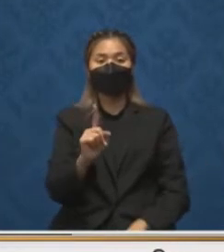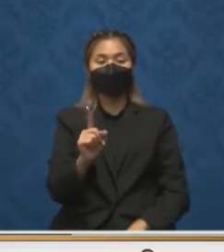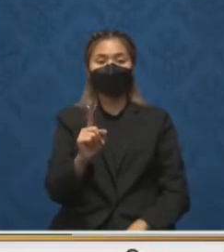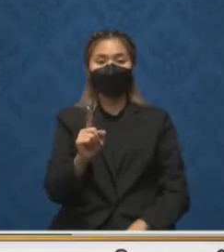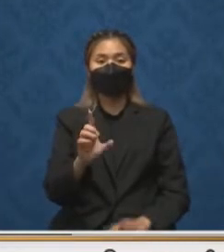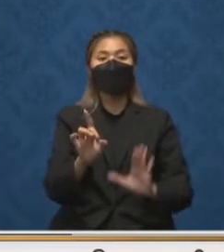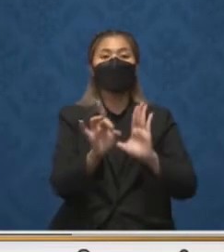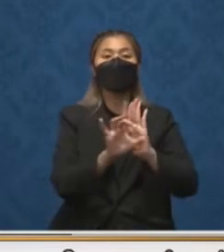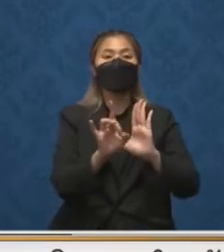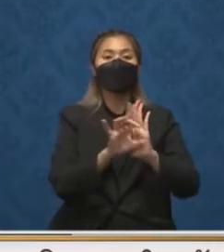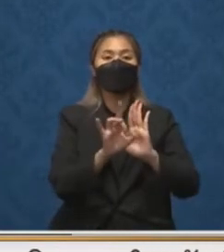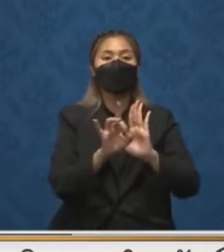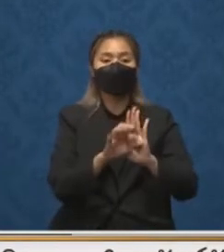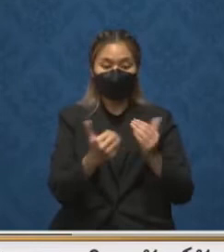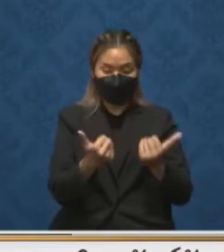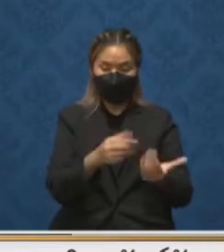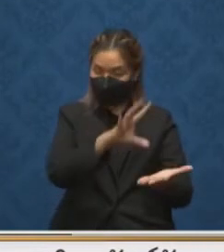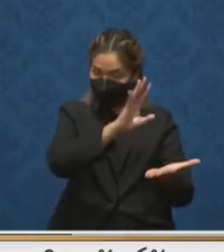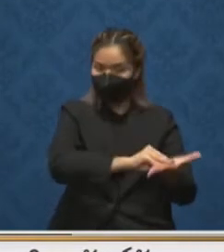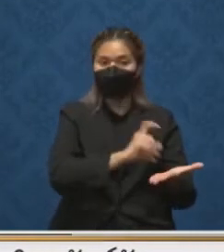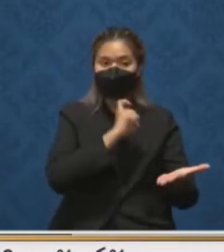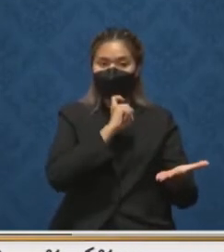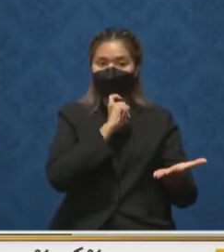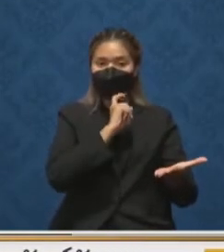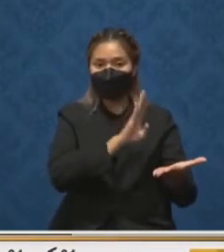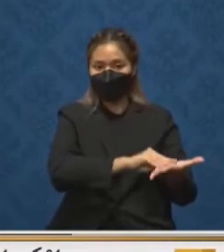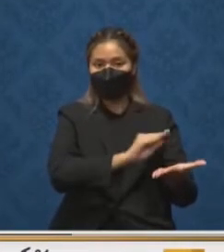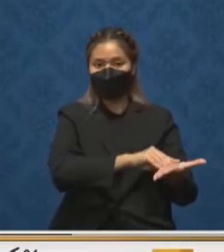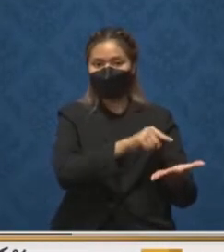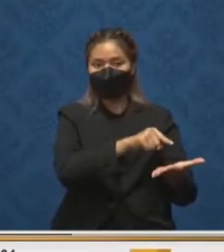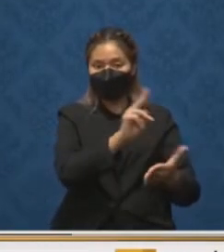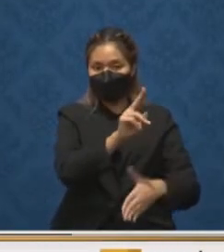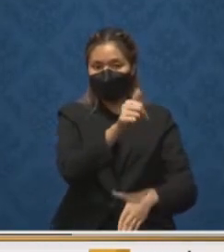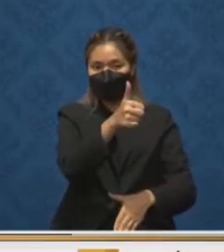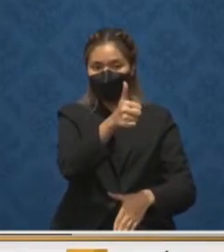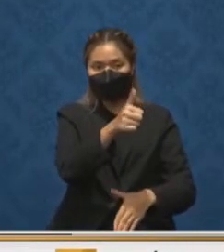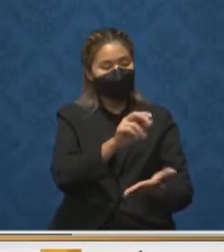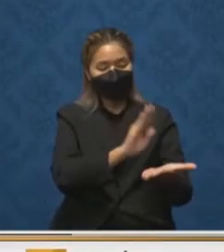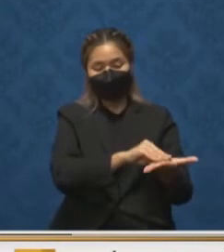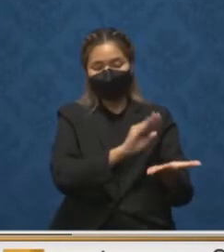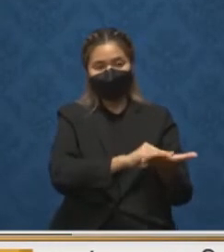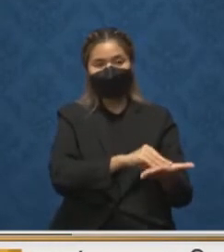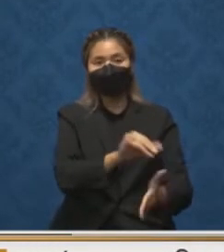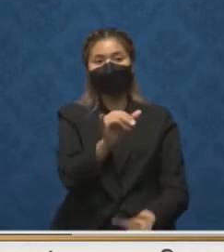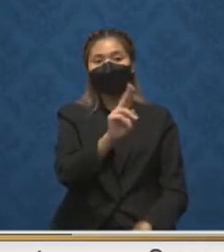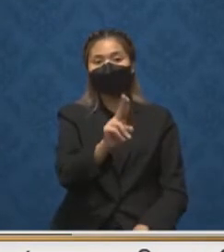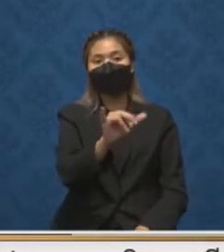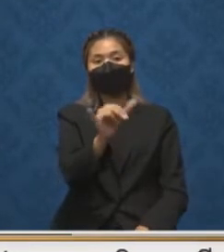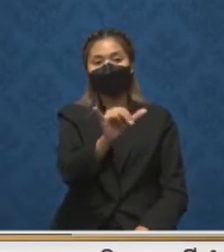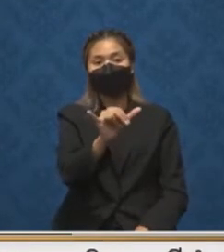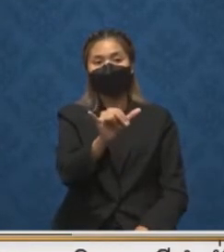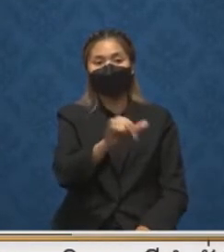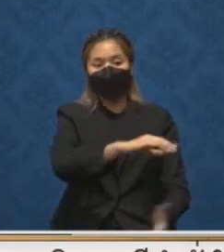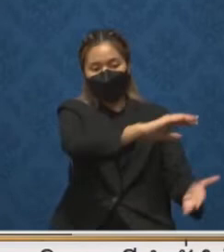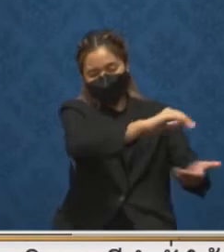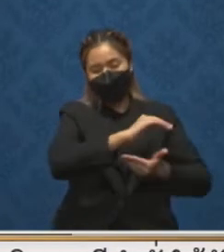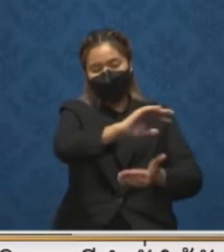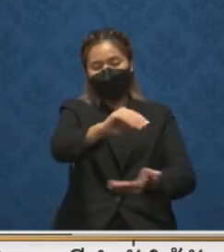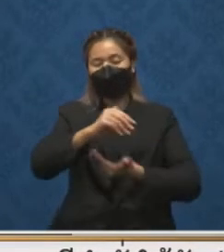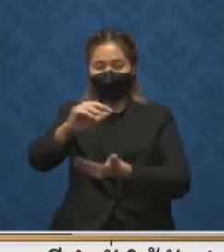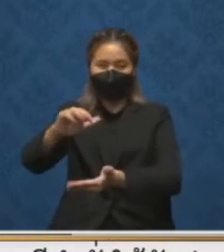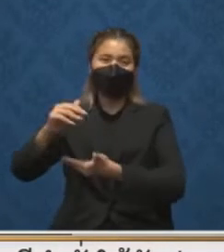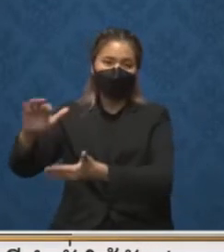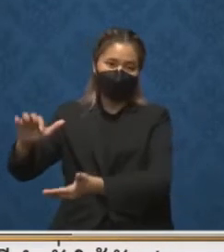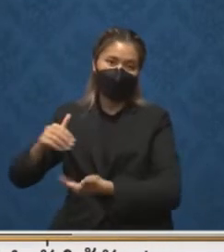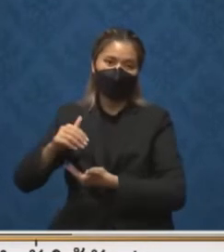สุท้ายก็คอตอนนี้เก็บไ้ครัไม่ยอมใช้ครัใช้ให้นอยทสุดแต่นำเข้าใหมากทสดก่อนเพรอิง